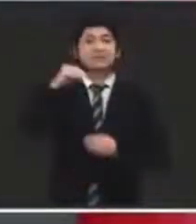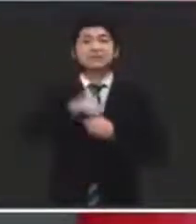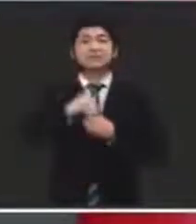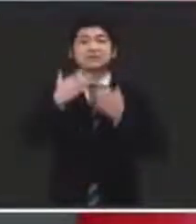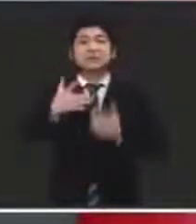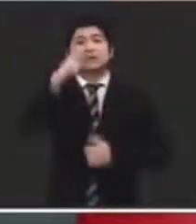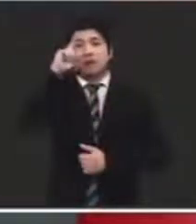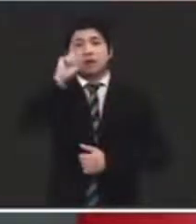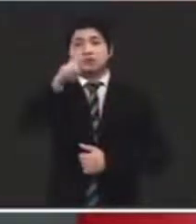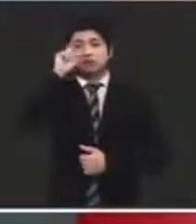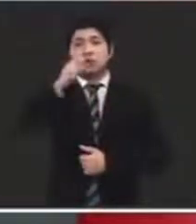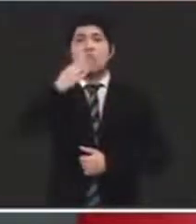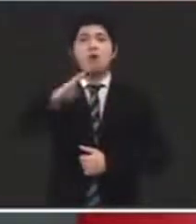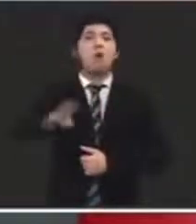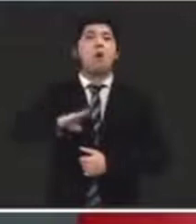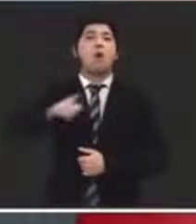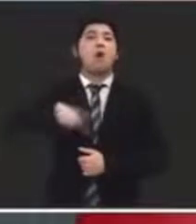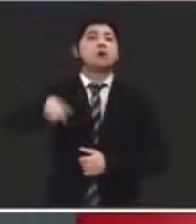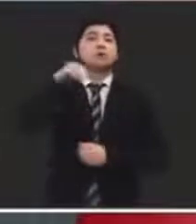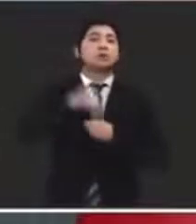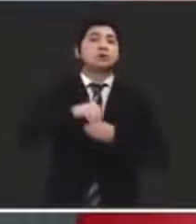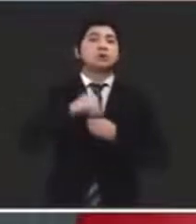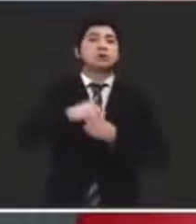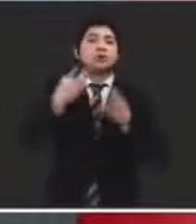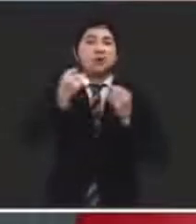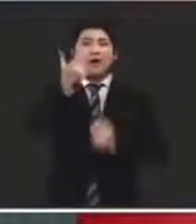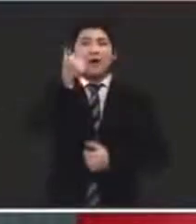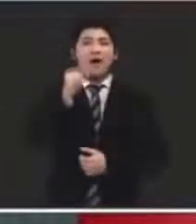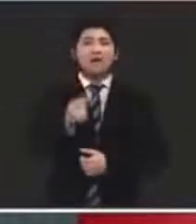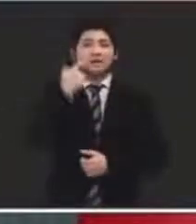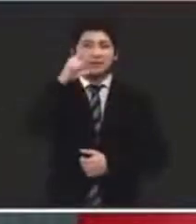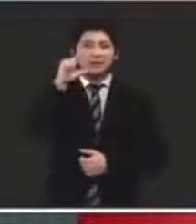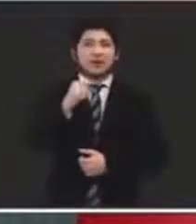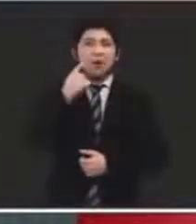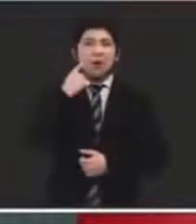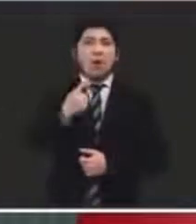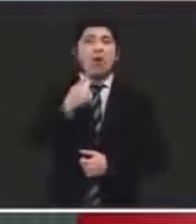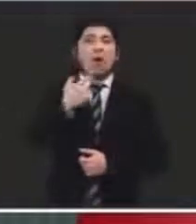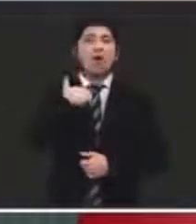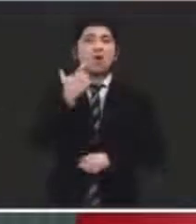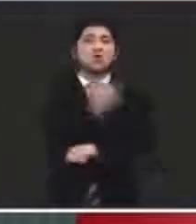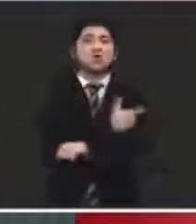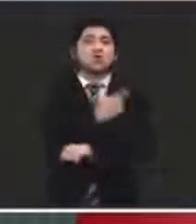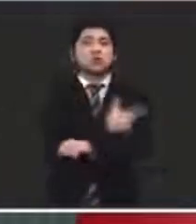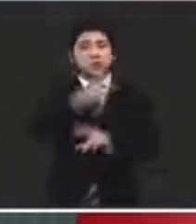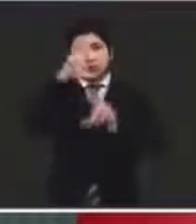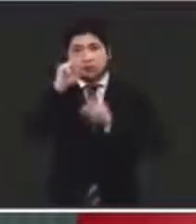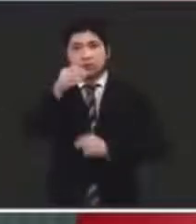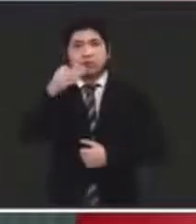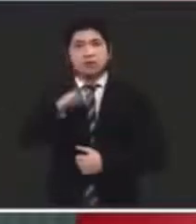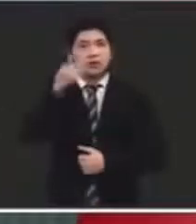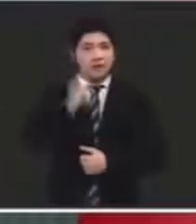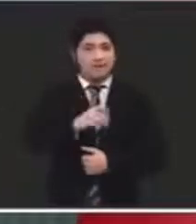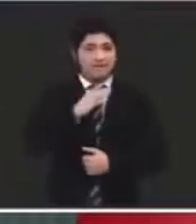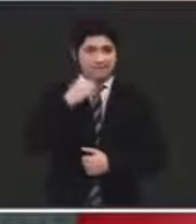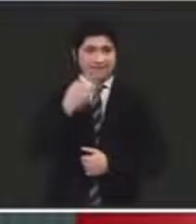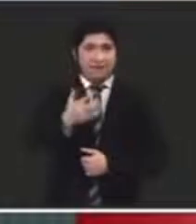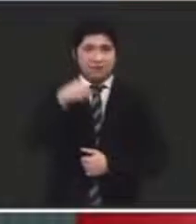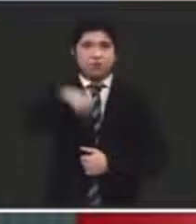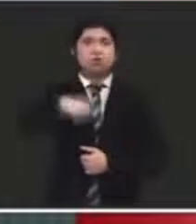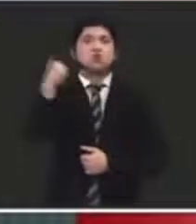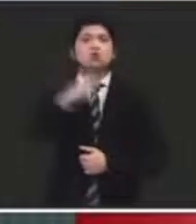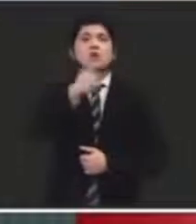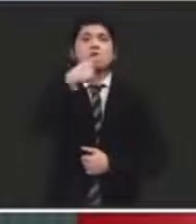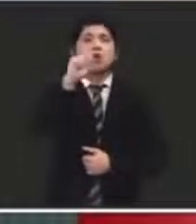başvuran öğrencilerimizin çok cüzi bir kısmını yurda yerleştirebilirken Biz bunu